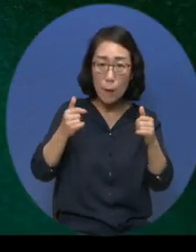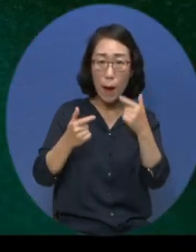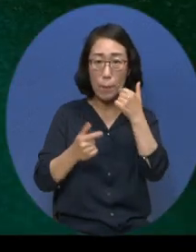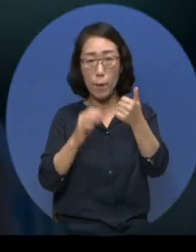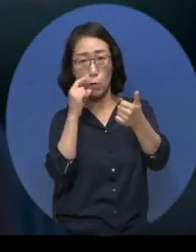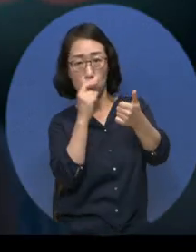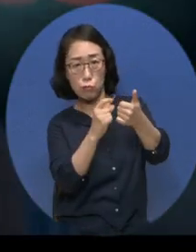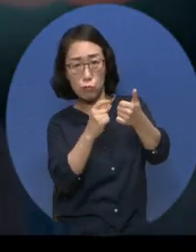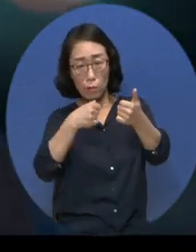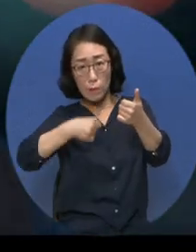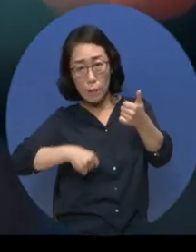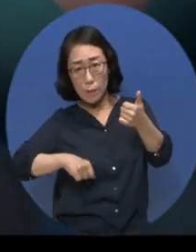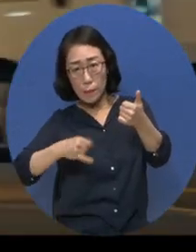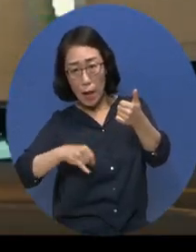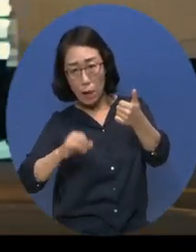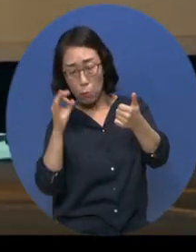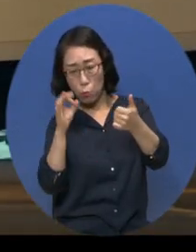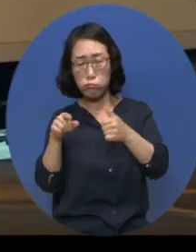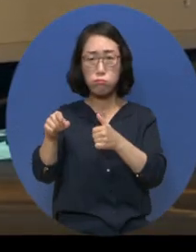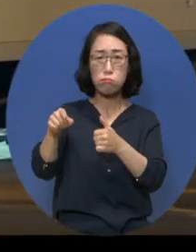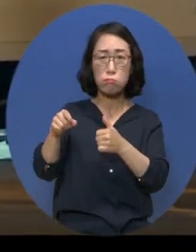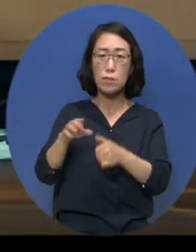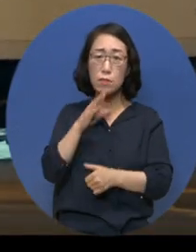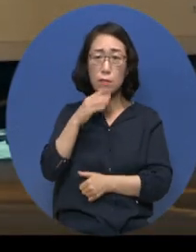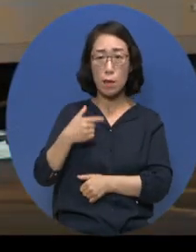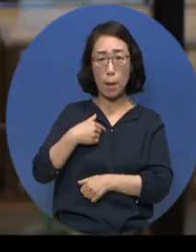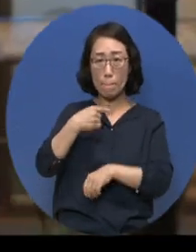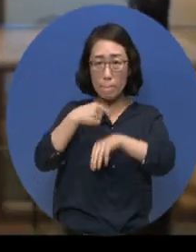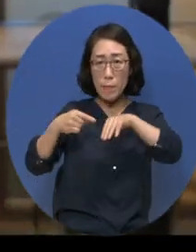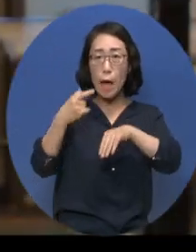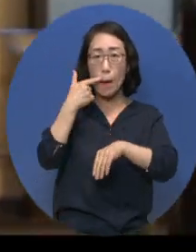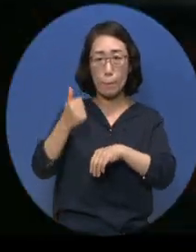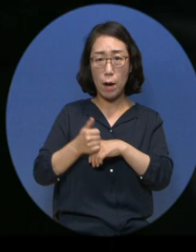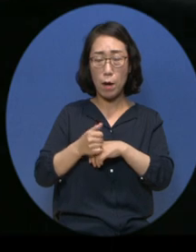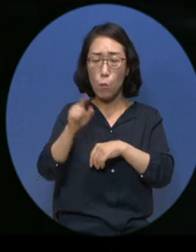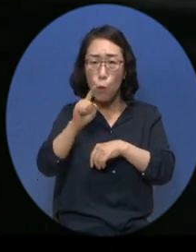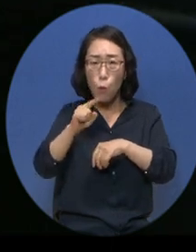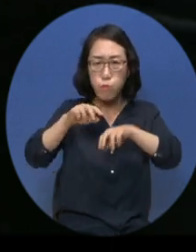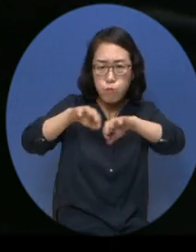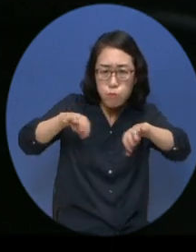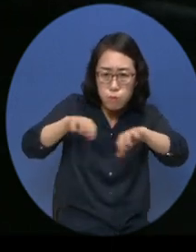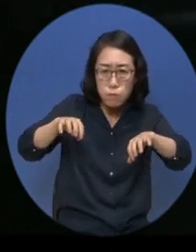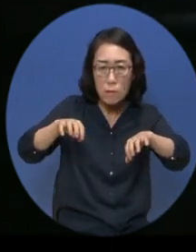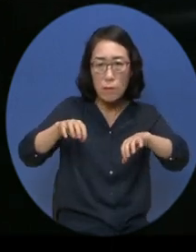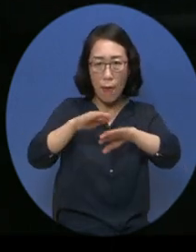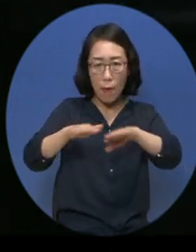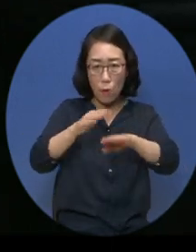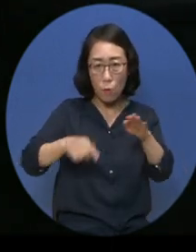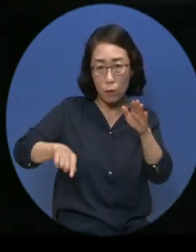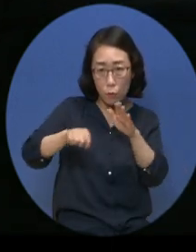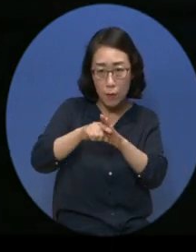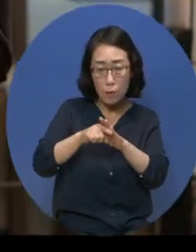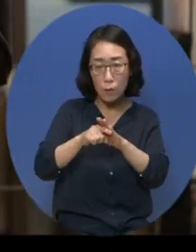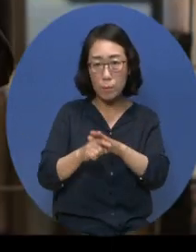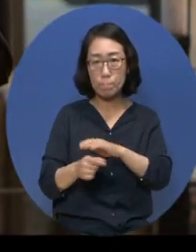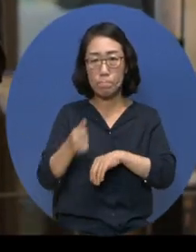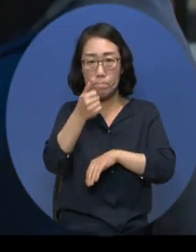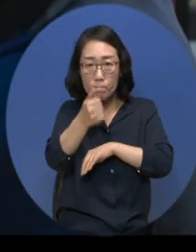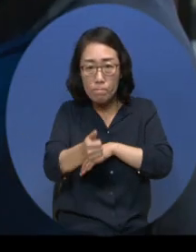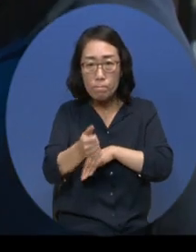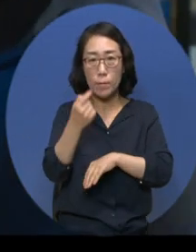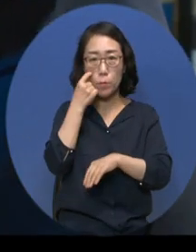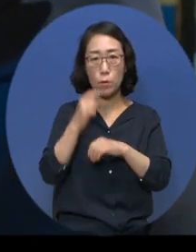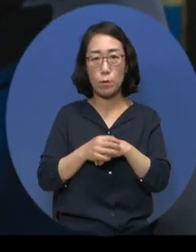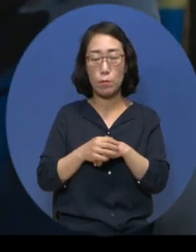모습에 황당하기만 한 진짜 아빠는 사실을 확인하기 위해 직접 나서게 되는데요. 뭐 하는